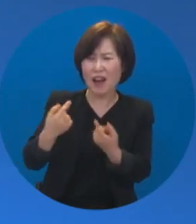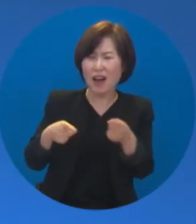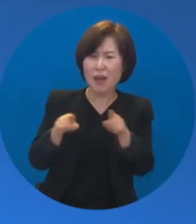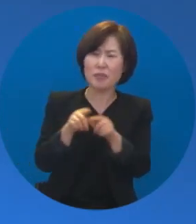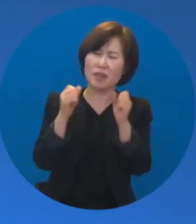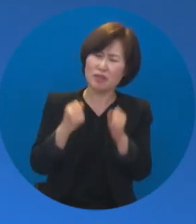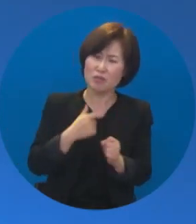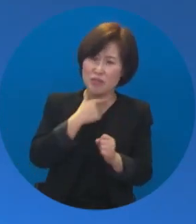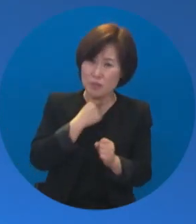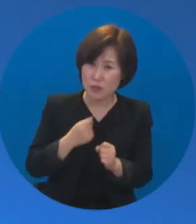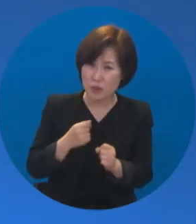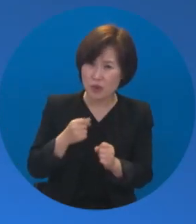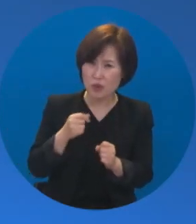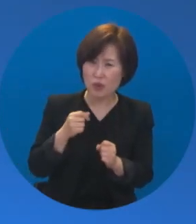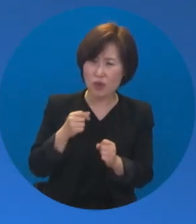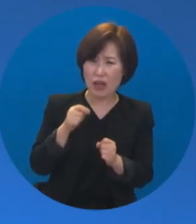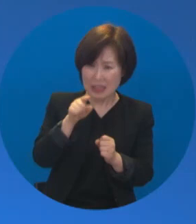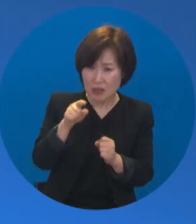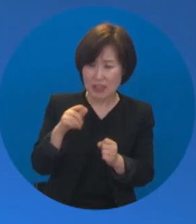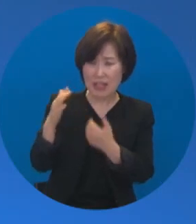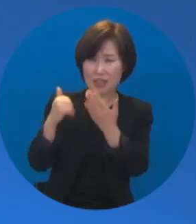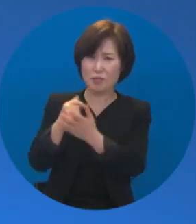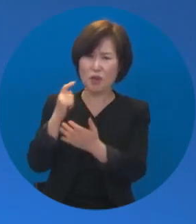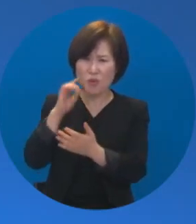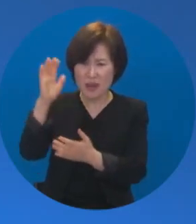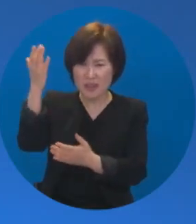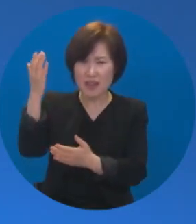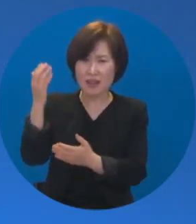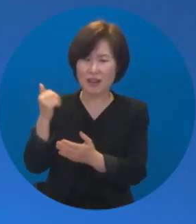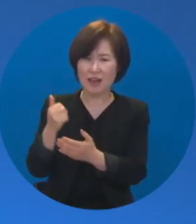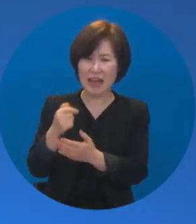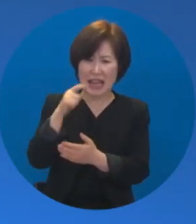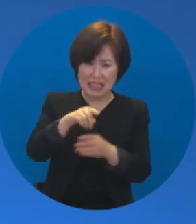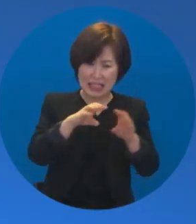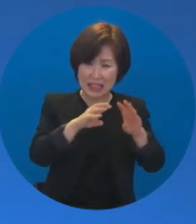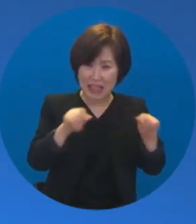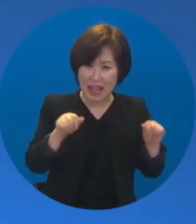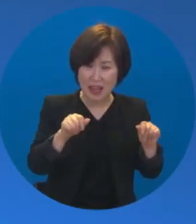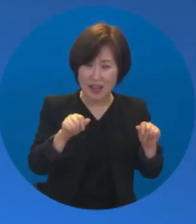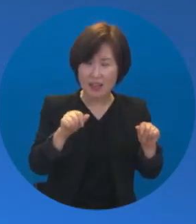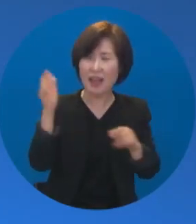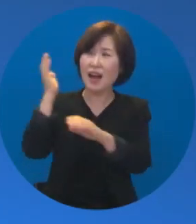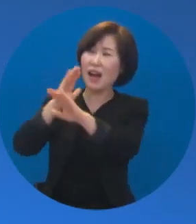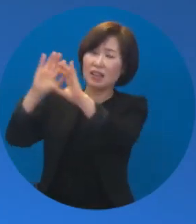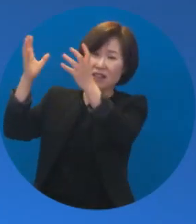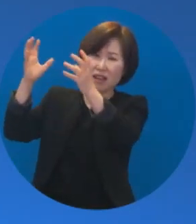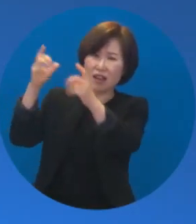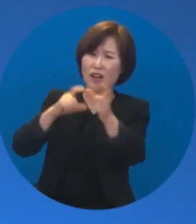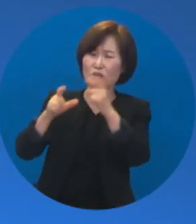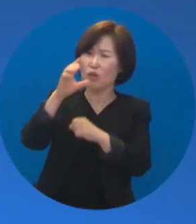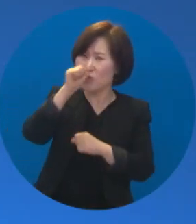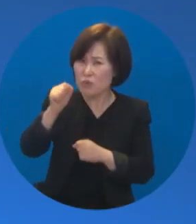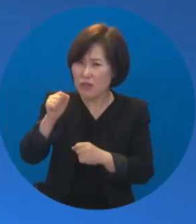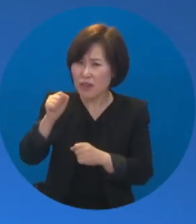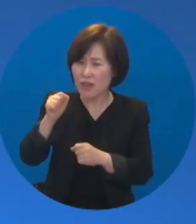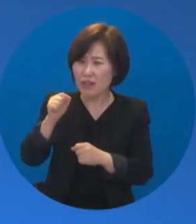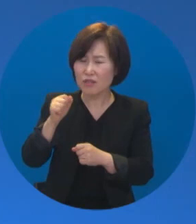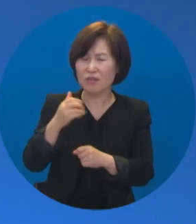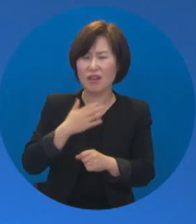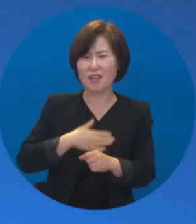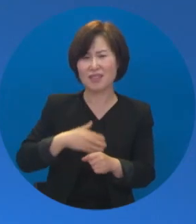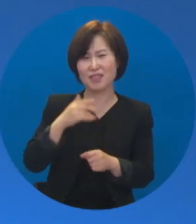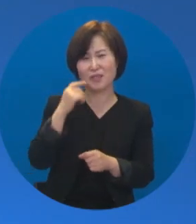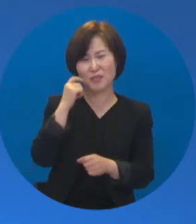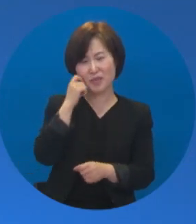그게 하나님께 영광이야. 하나님 나라가 이 땅보다 더 좋다는 생각을 사실 못했던 것 같아요. 근데